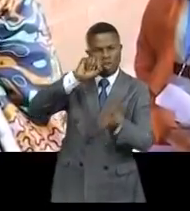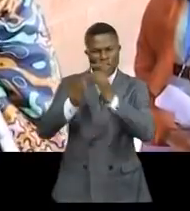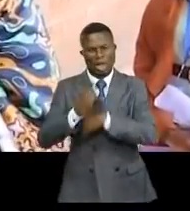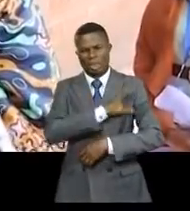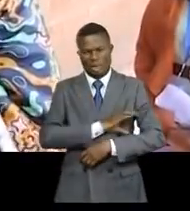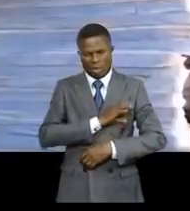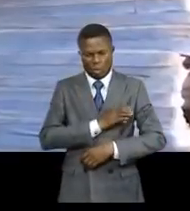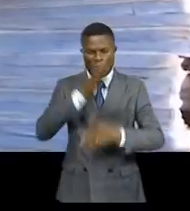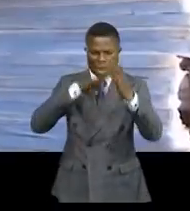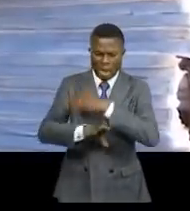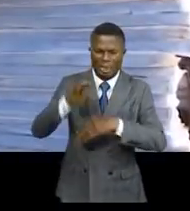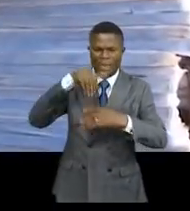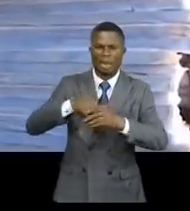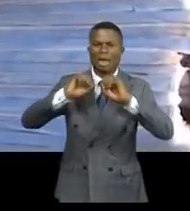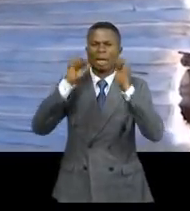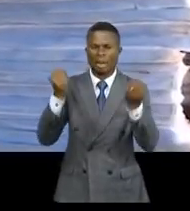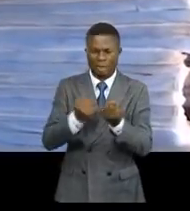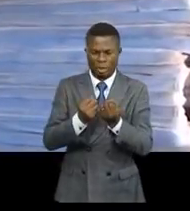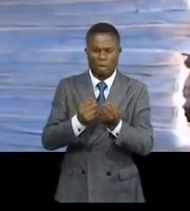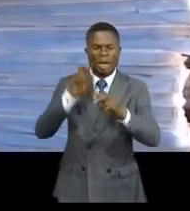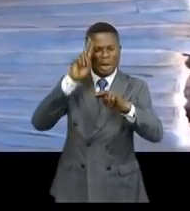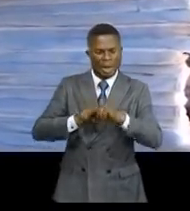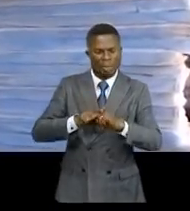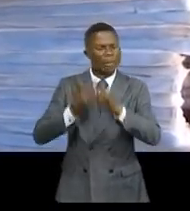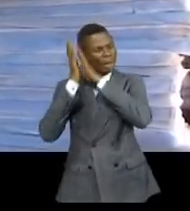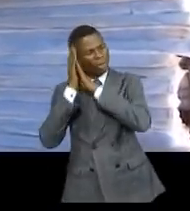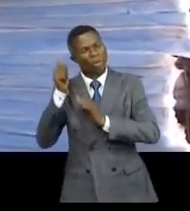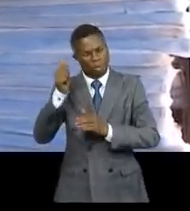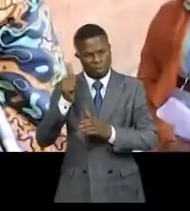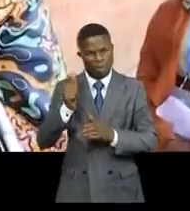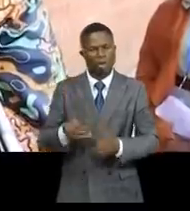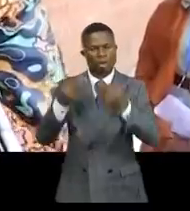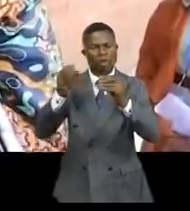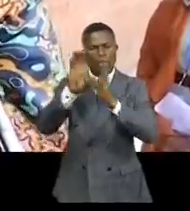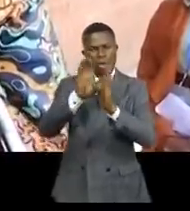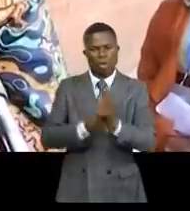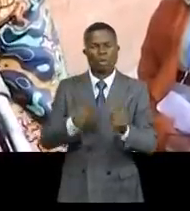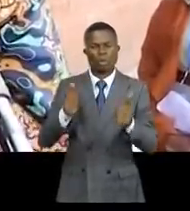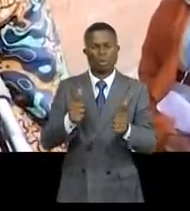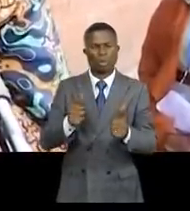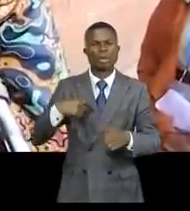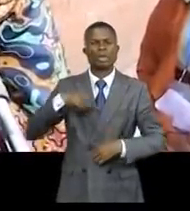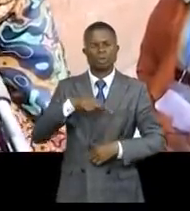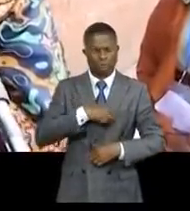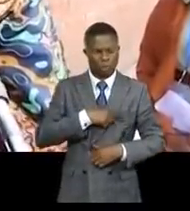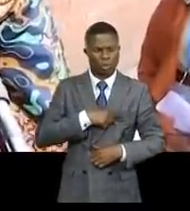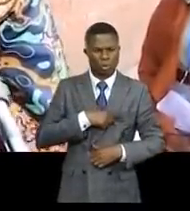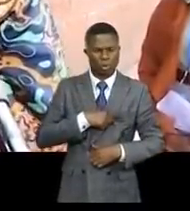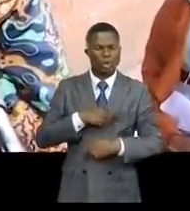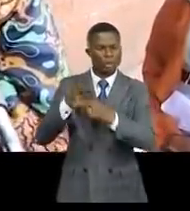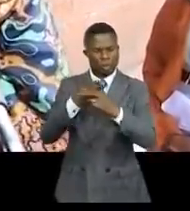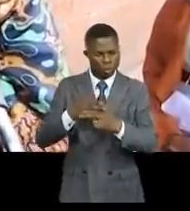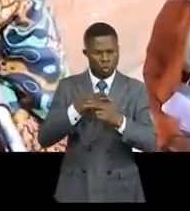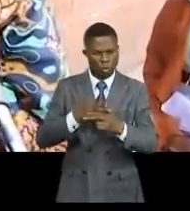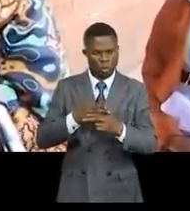bonnes conditions qui permettent qu'ils puissent mieux réfléchir. Nous les mettons dans les bonnes conditions parce que nous sommes en train aussi de suivre